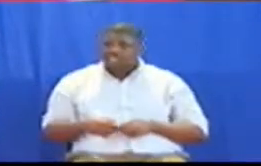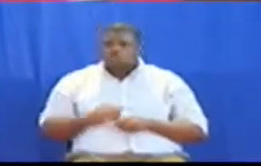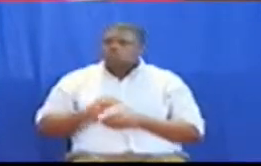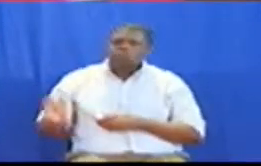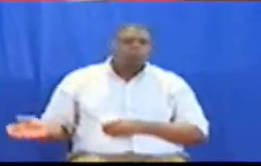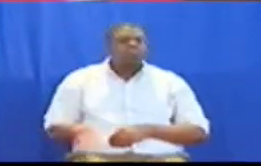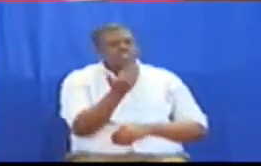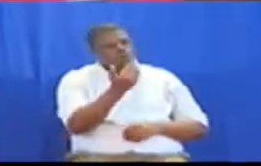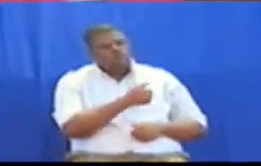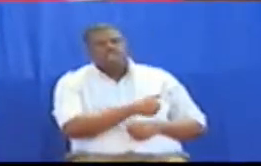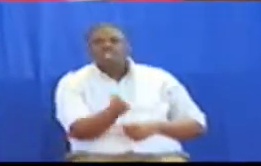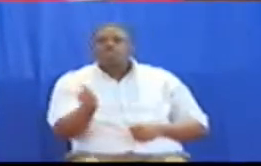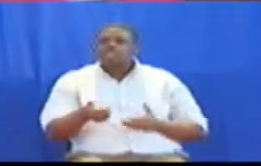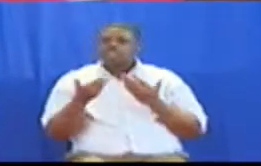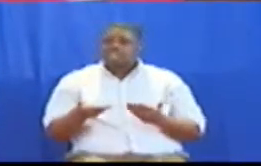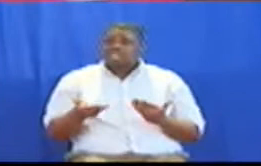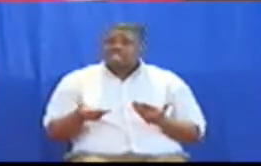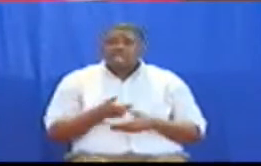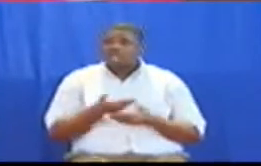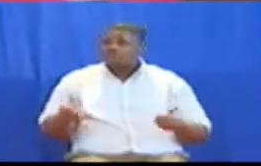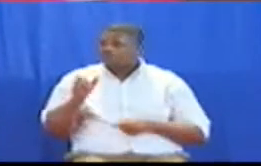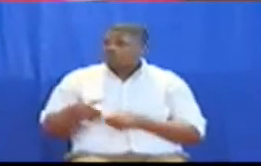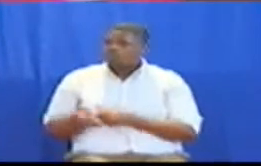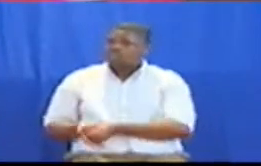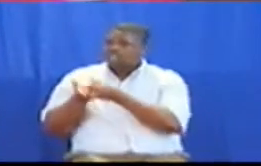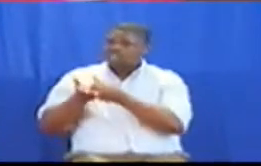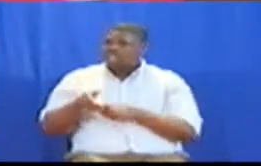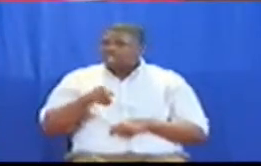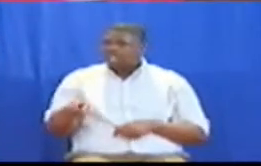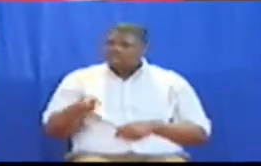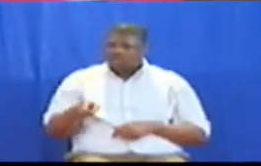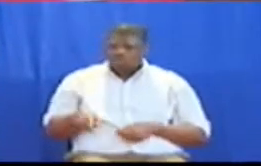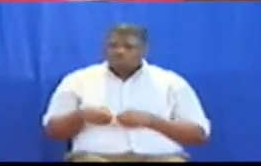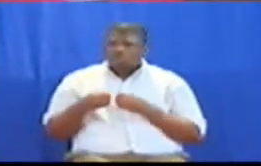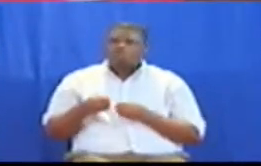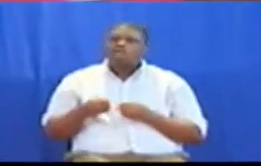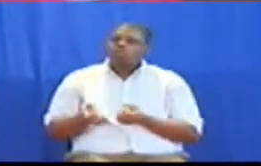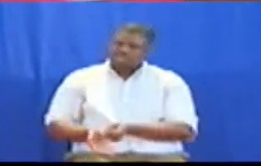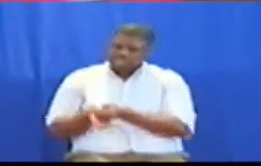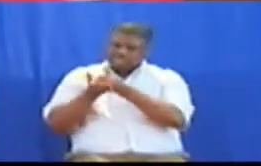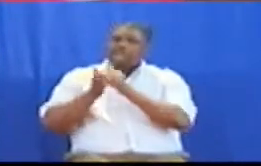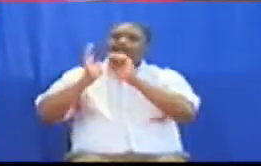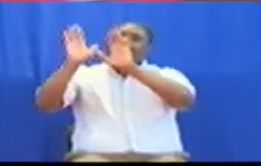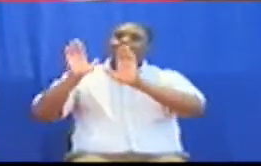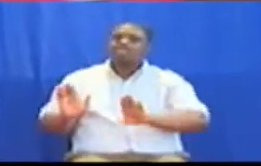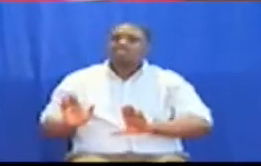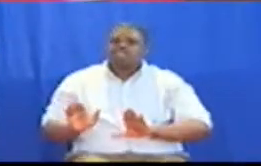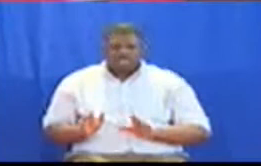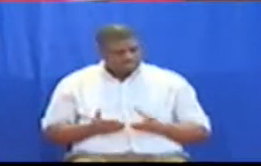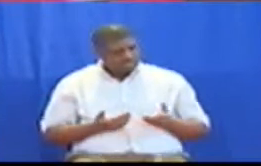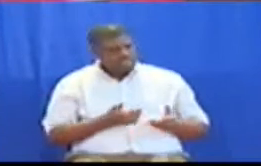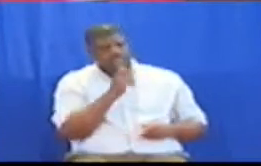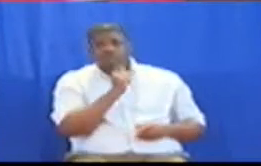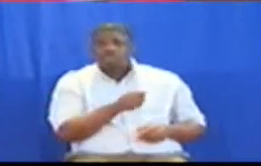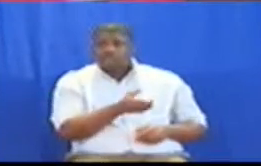wamerudishiwa wenyewe. Sasa hawana watu wa kuwasaidia, na wao ndio walikuwa wanawasaidia katika kampeni. Mheshimiwa Spika, kwenye